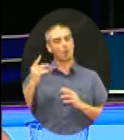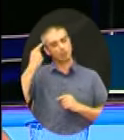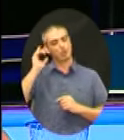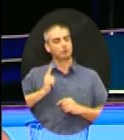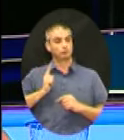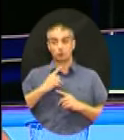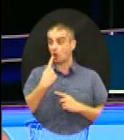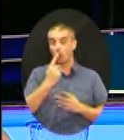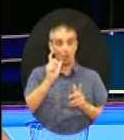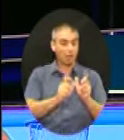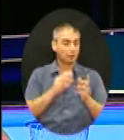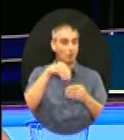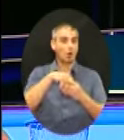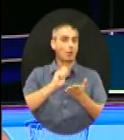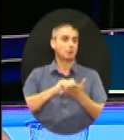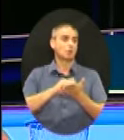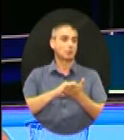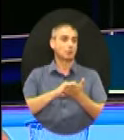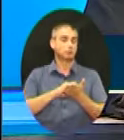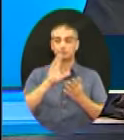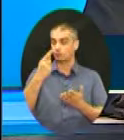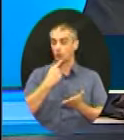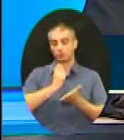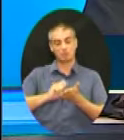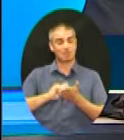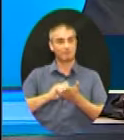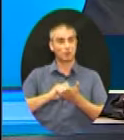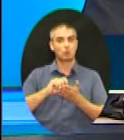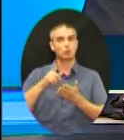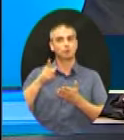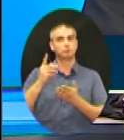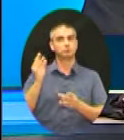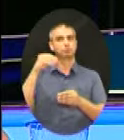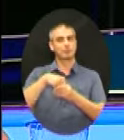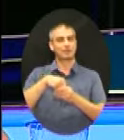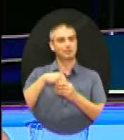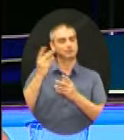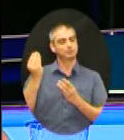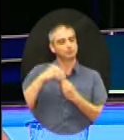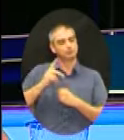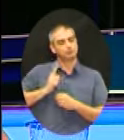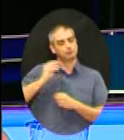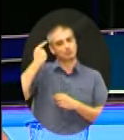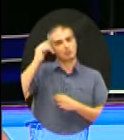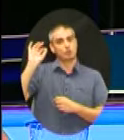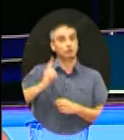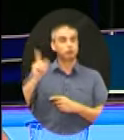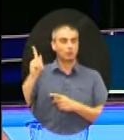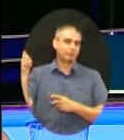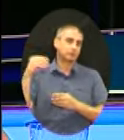אדם כולל עיתונאי מני ו כשהוא מדווח שהוא הוא מכניס את ההטיות האישיות שלו והפכו את זה